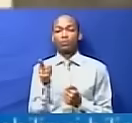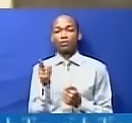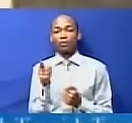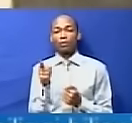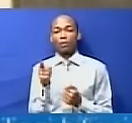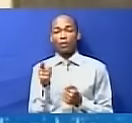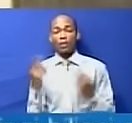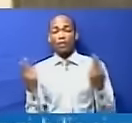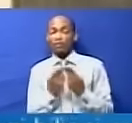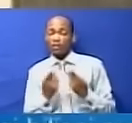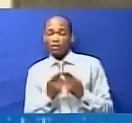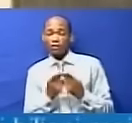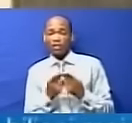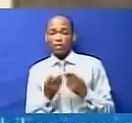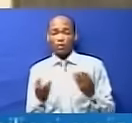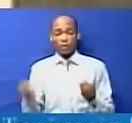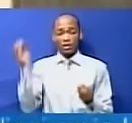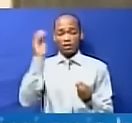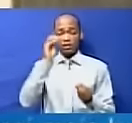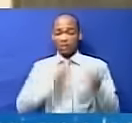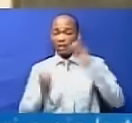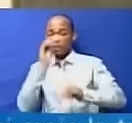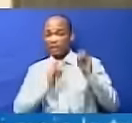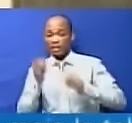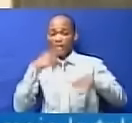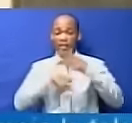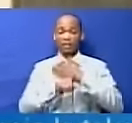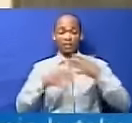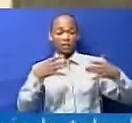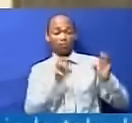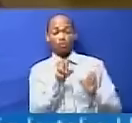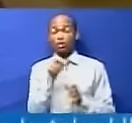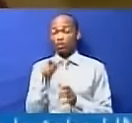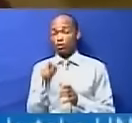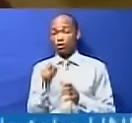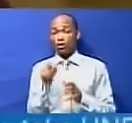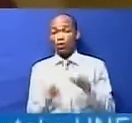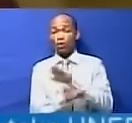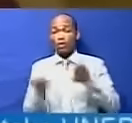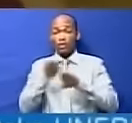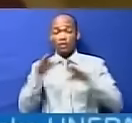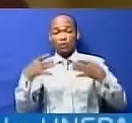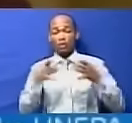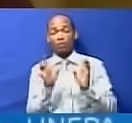wak katika kik wy kamo